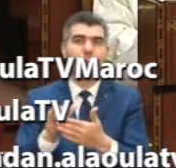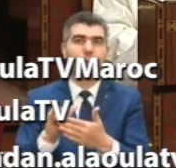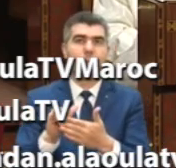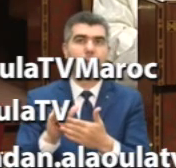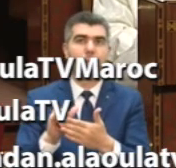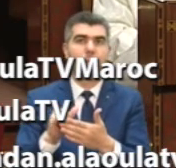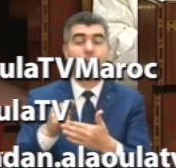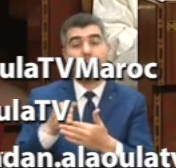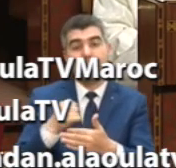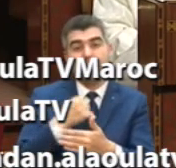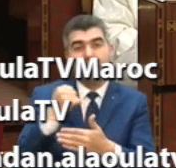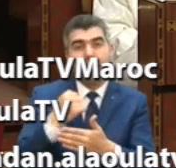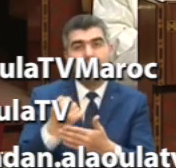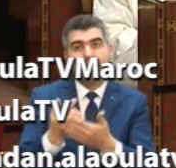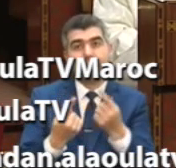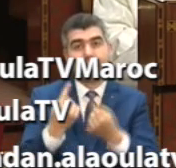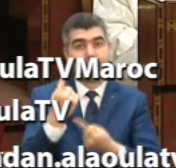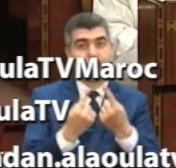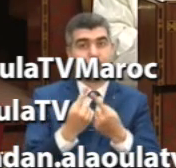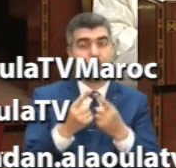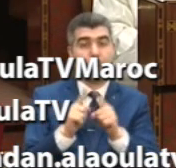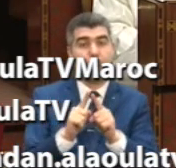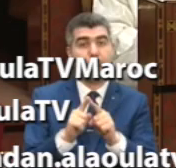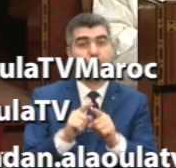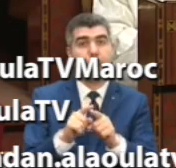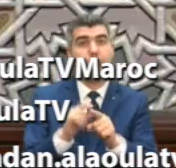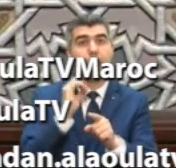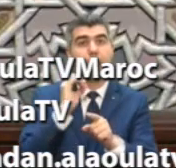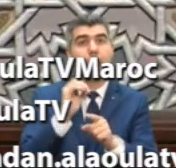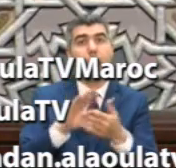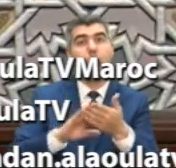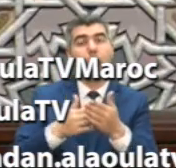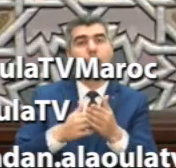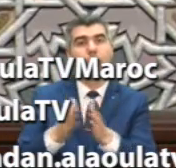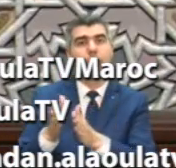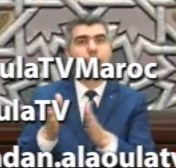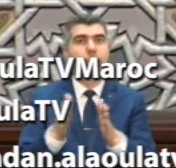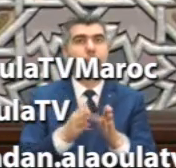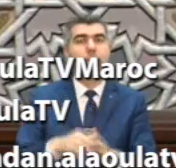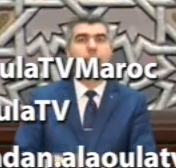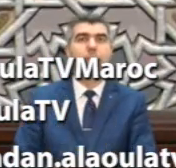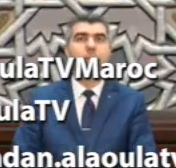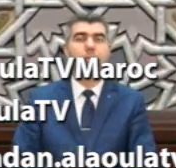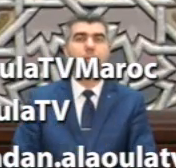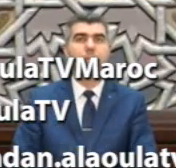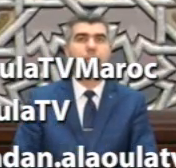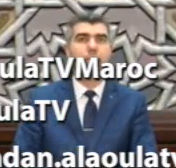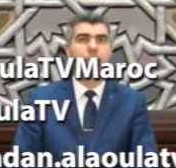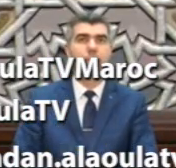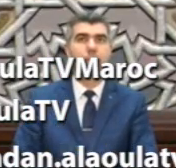واللي اليوم مشات المدى بعيد، المؤسسه الملكيه ديال المغاربه كاملين ما ديال حتى شي واحد.